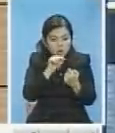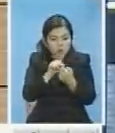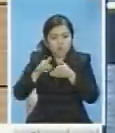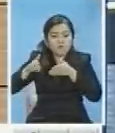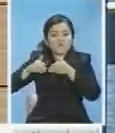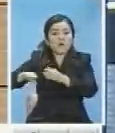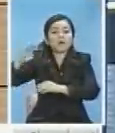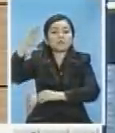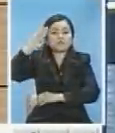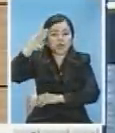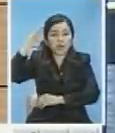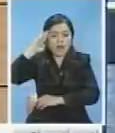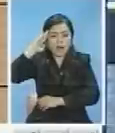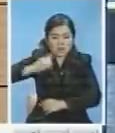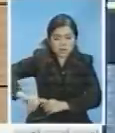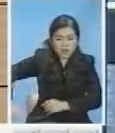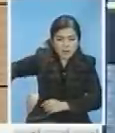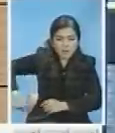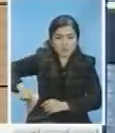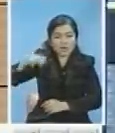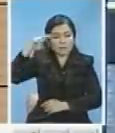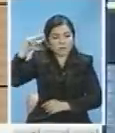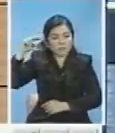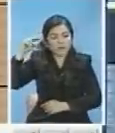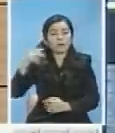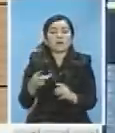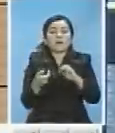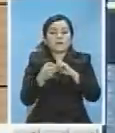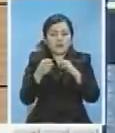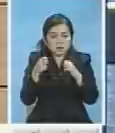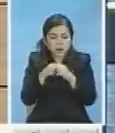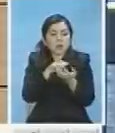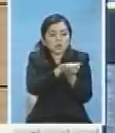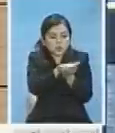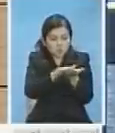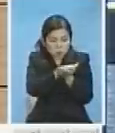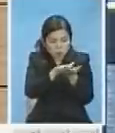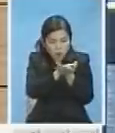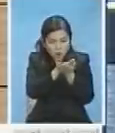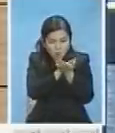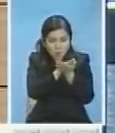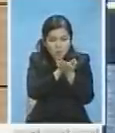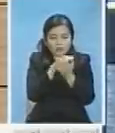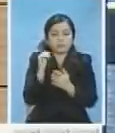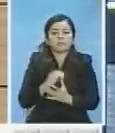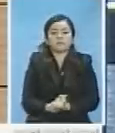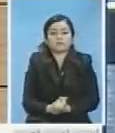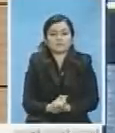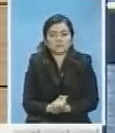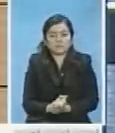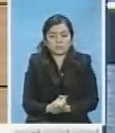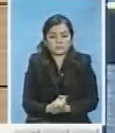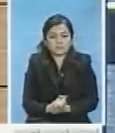พูชาประมาทจนทำให้เกิดเหตุการณ์ดังกล่าวขอโทษที่ทำเกินกว่าเหตุ